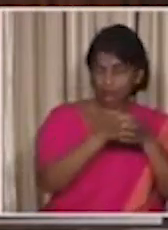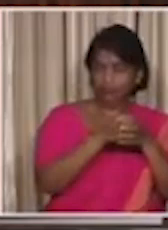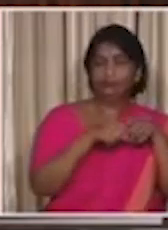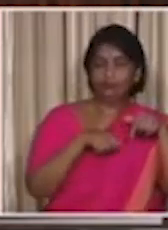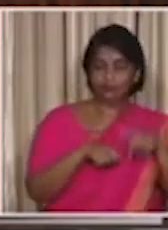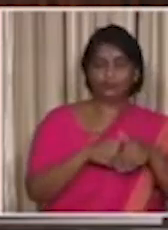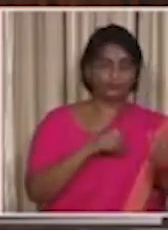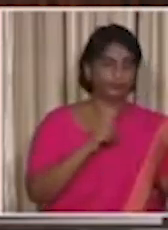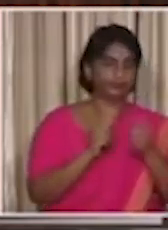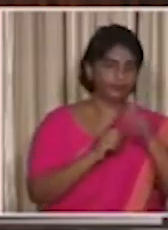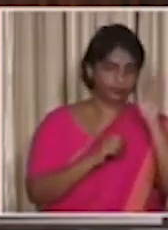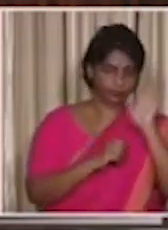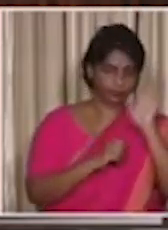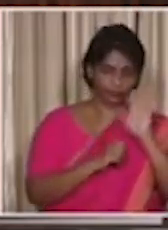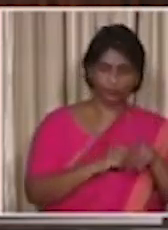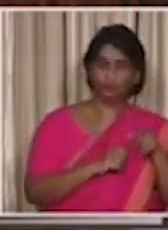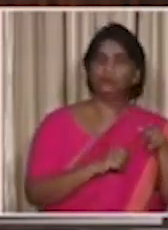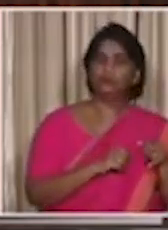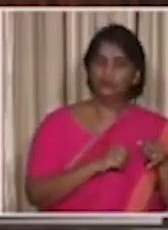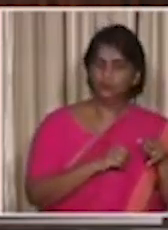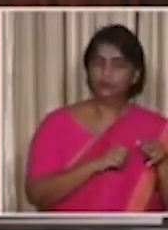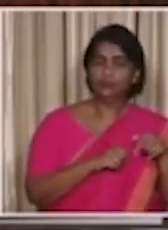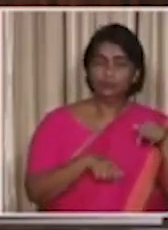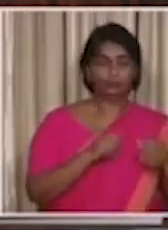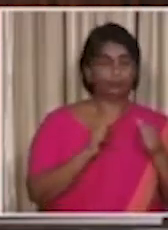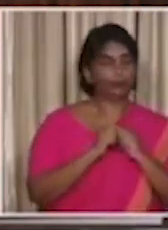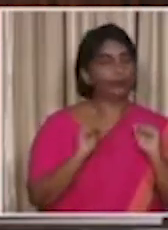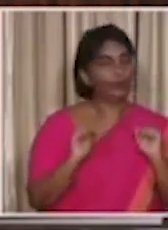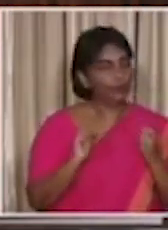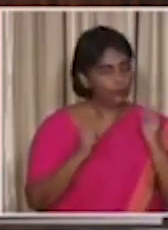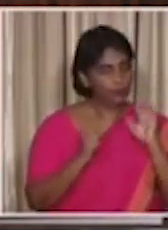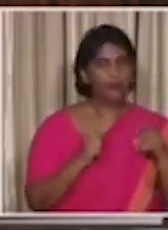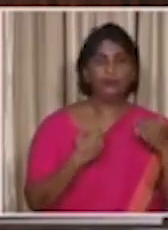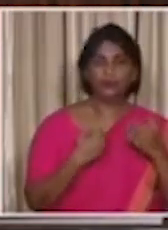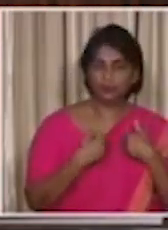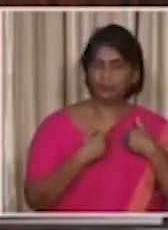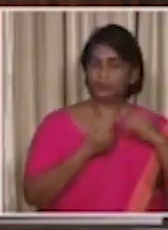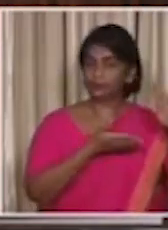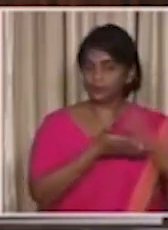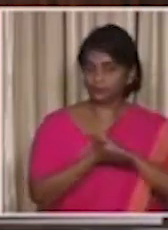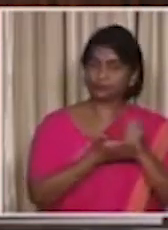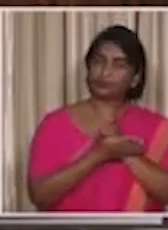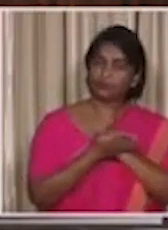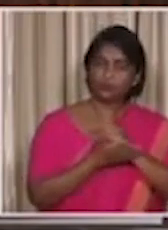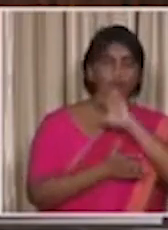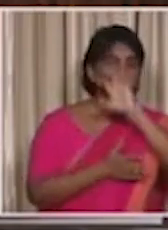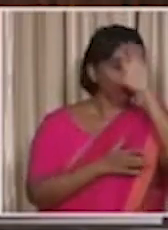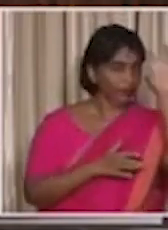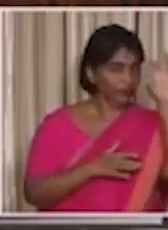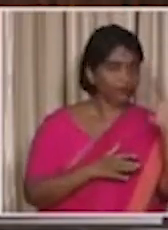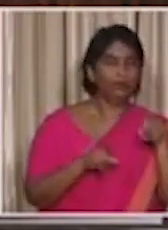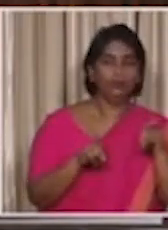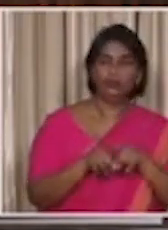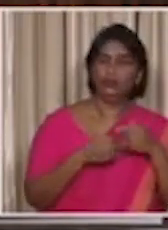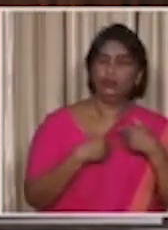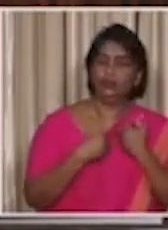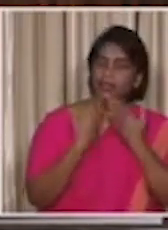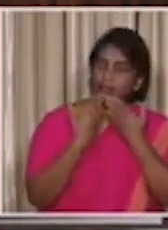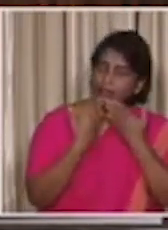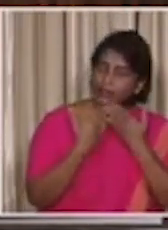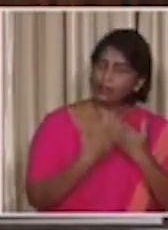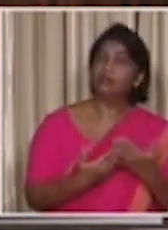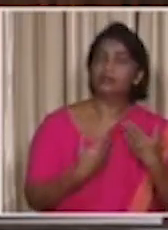දැනට අපි කටයුතු කරමින් සිටිනවා. මේ වෑයමදී අපිට සහාය වන සියලු රටවල් වෙත අපේ